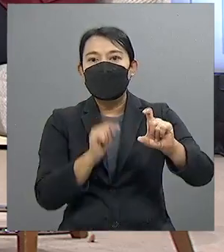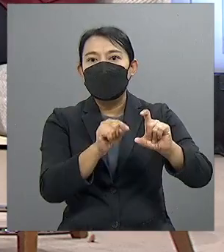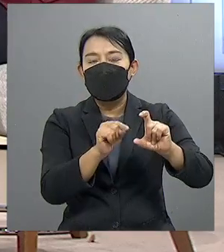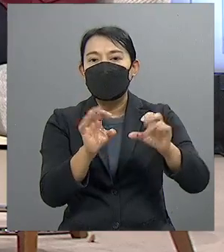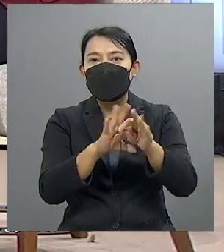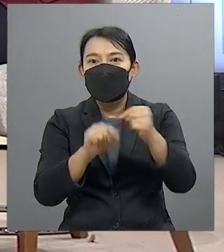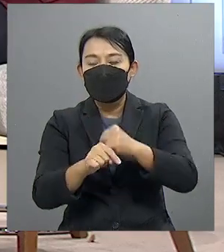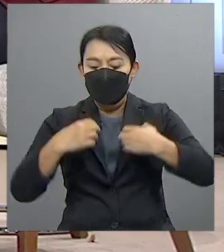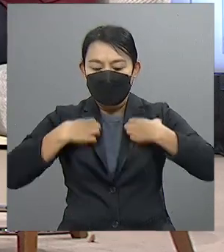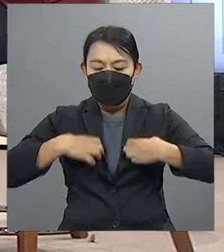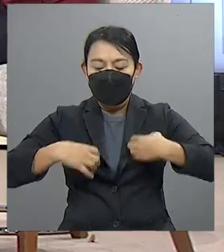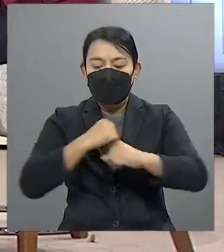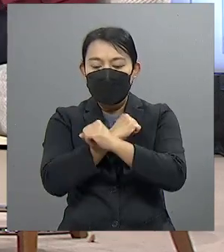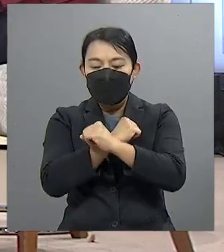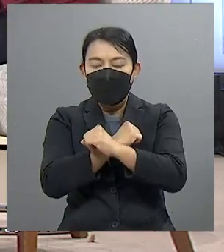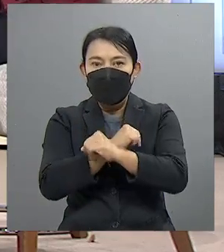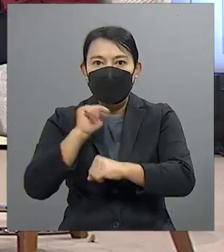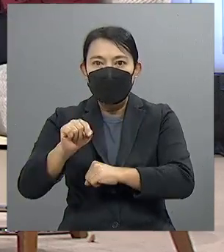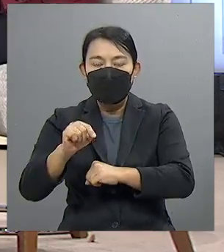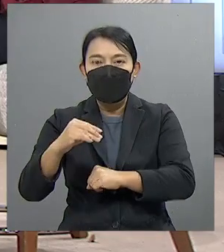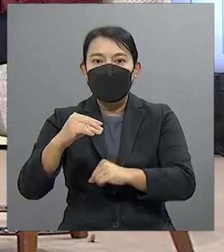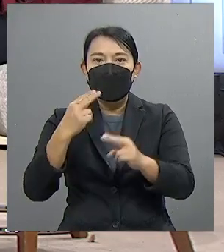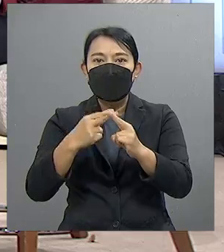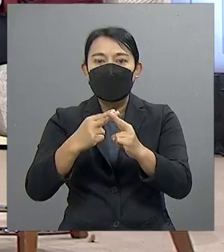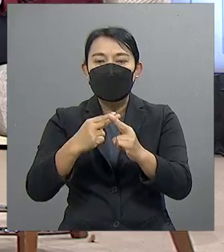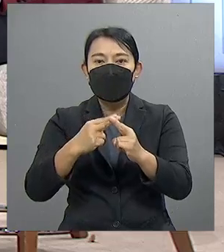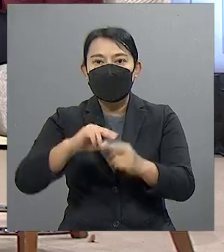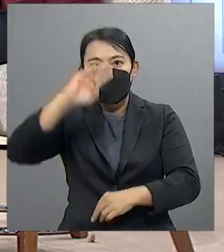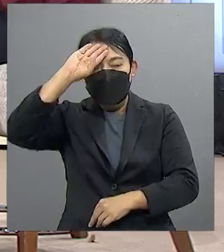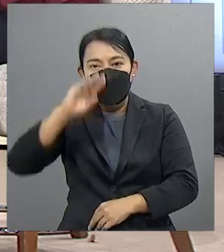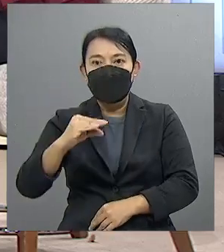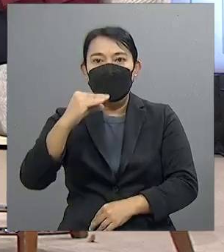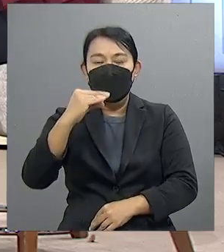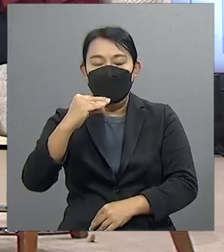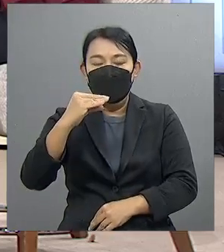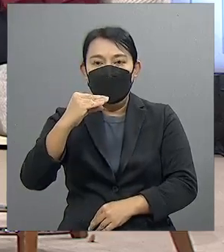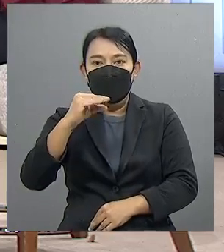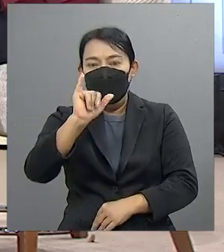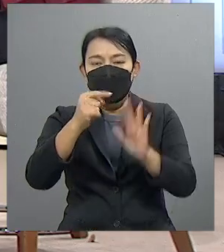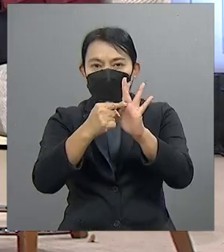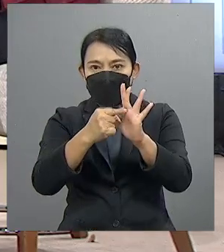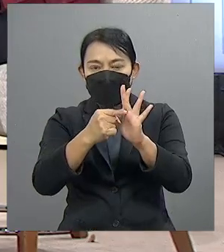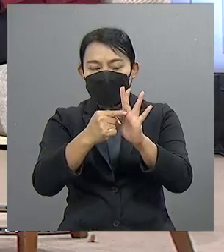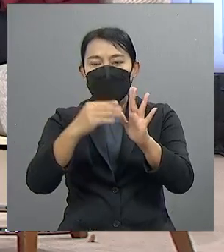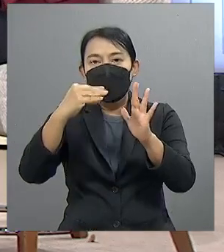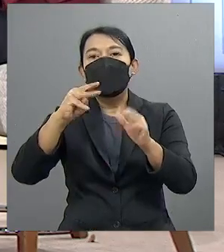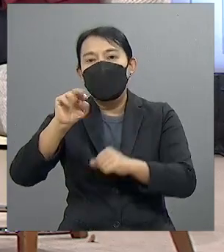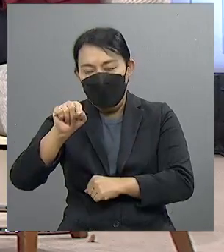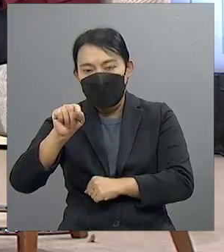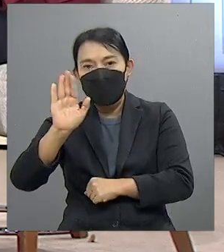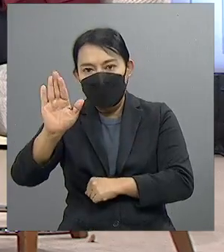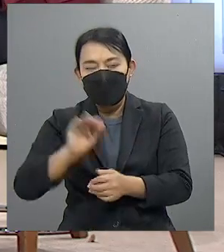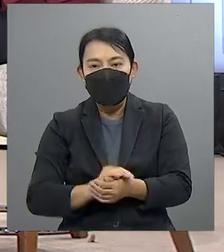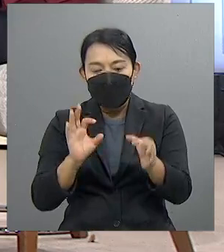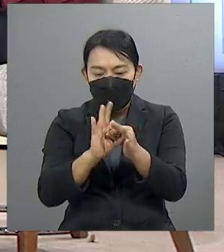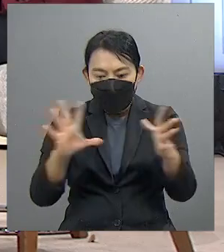เสบจากโรคนิวโมคอคคัสเท่านั้นไม่เกี่ยวข้องกับโรคโควิด19ฉีดไปแล้วก็ไม่มีผลในการป้องกันหรือว่าการรักษา